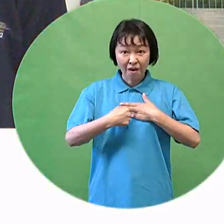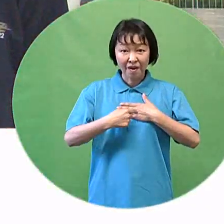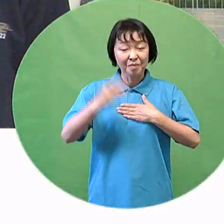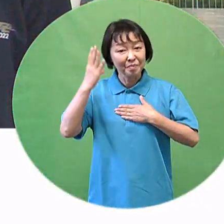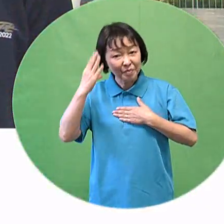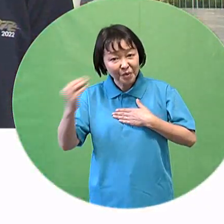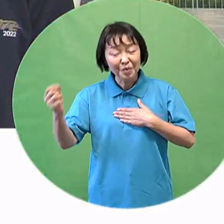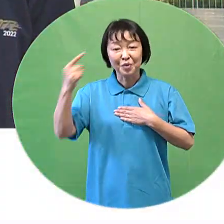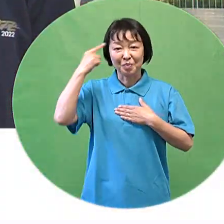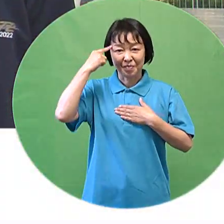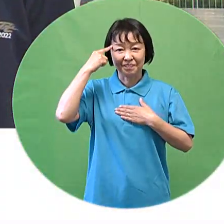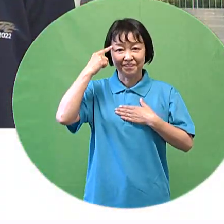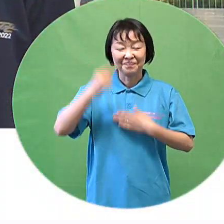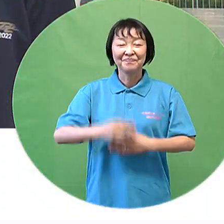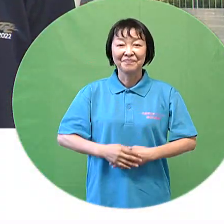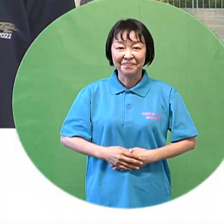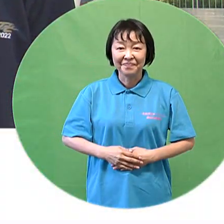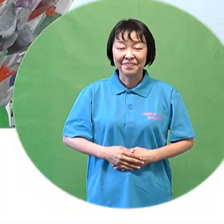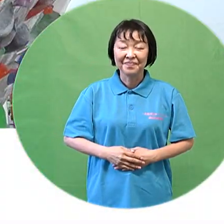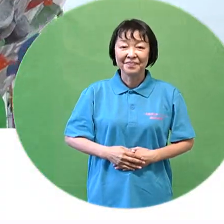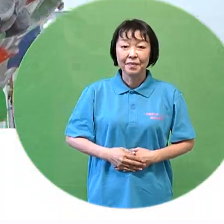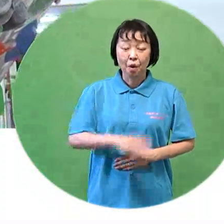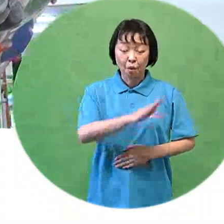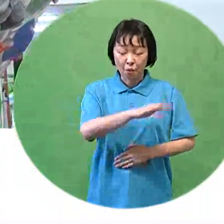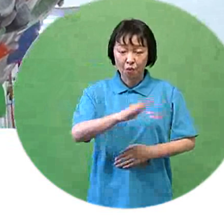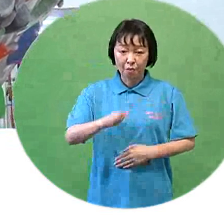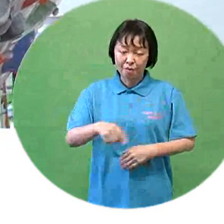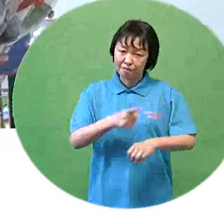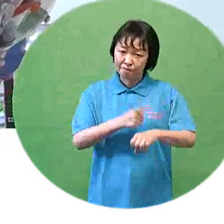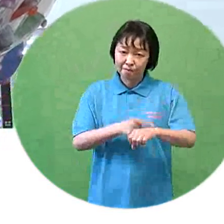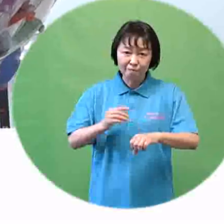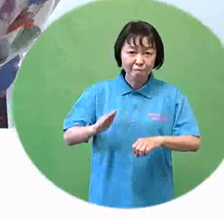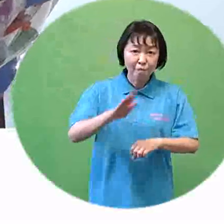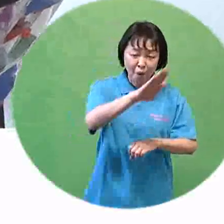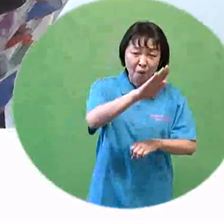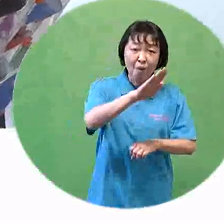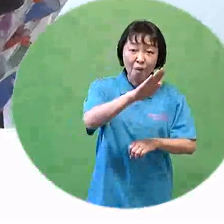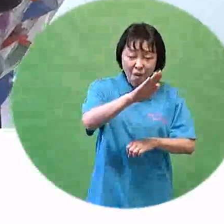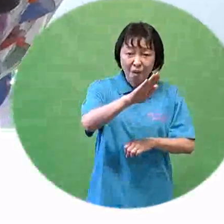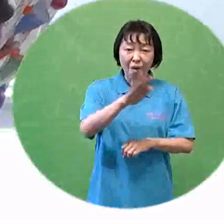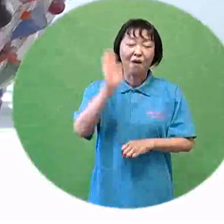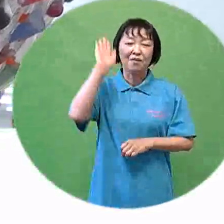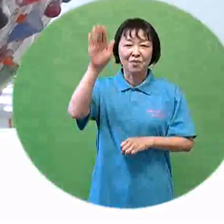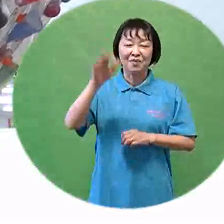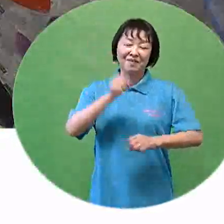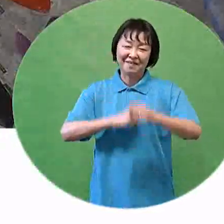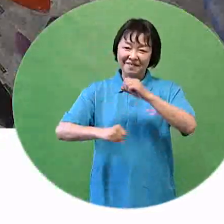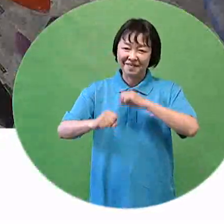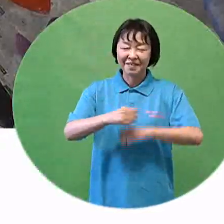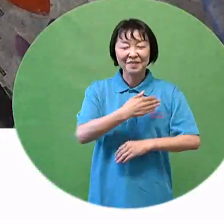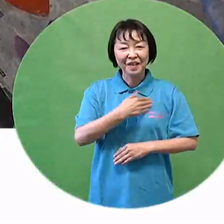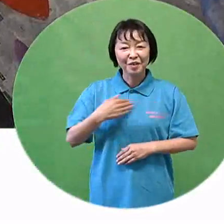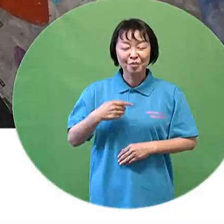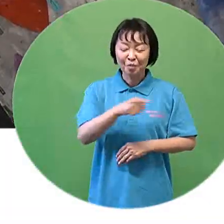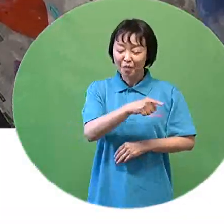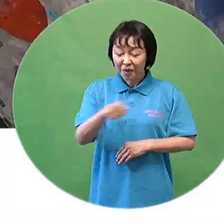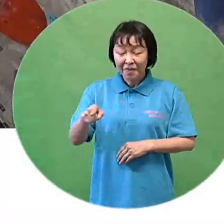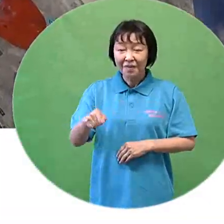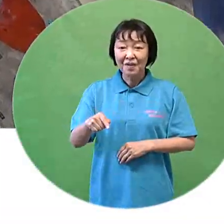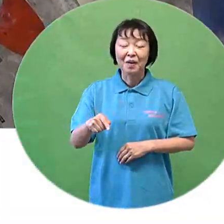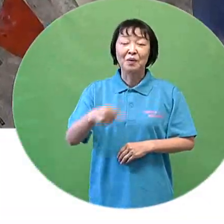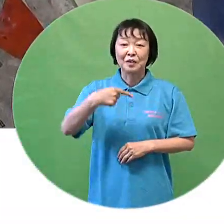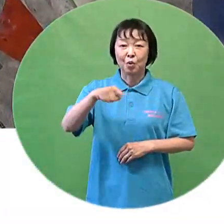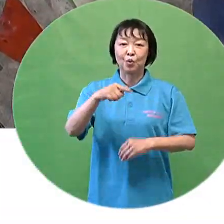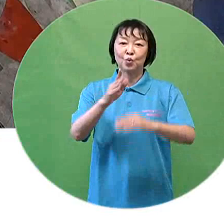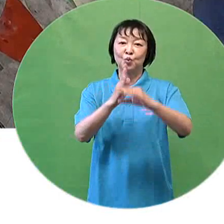クライミングの一番の魅力かなと思います。これから強い選手になりそうな子たちもいっぱいいるので、期待を